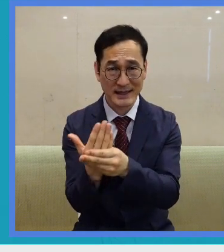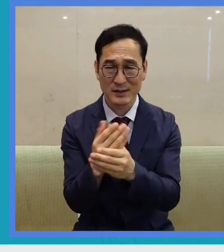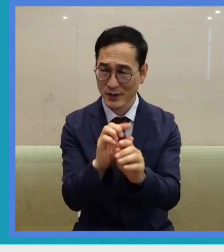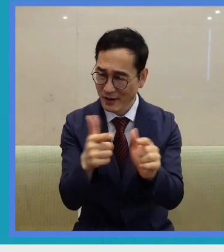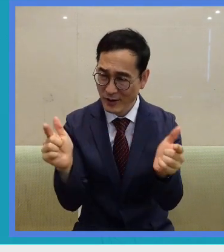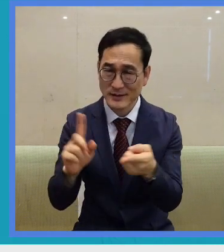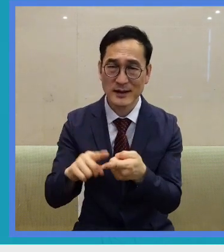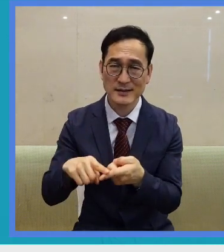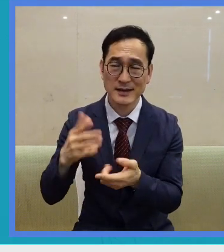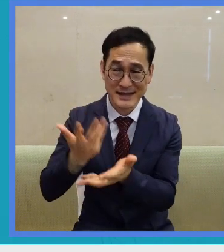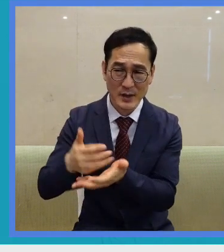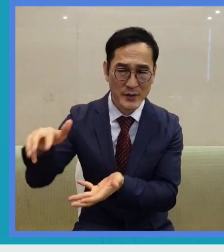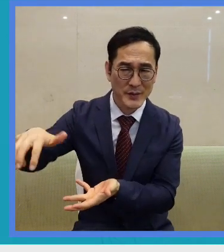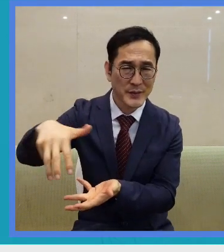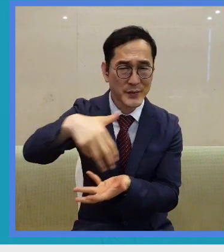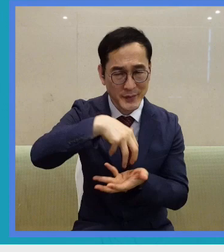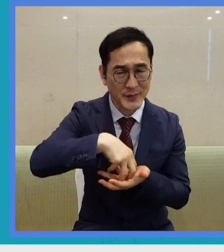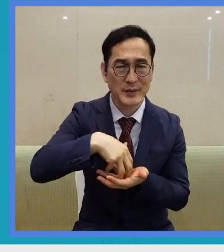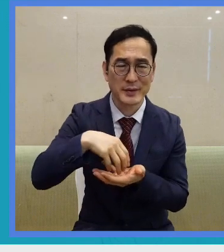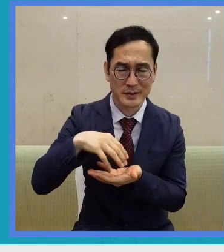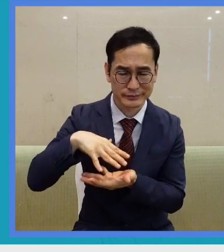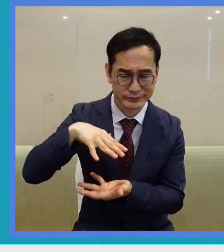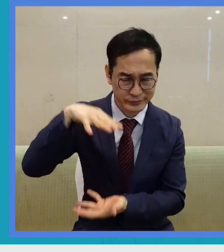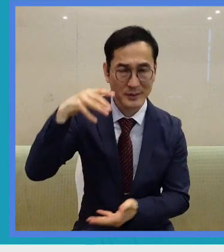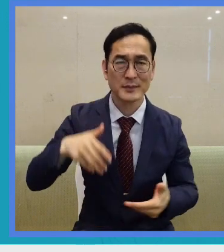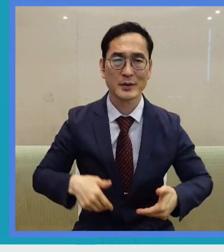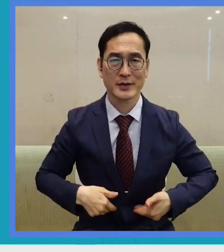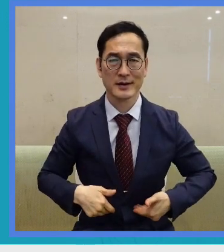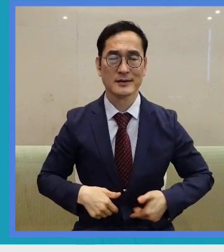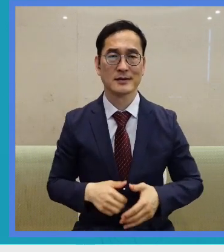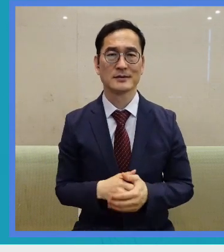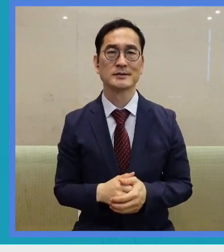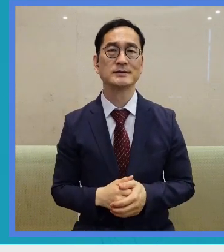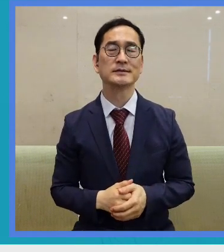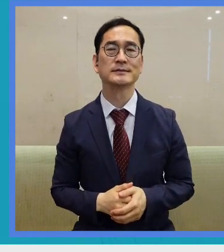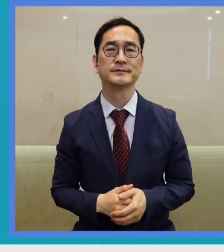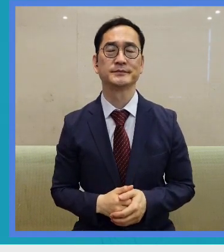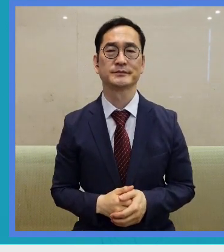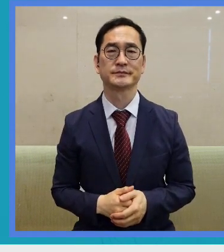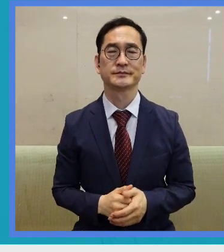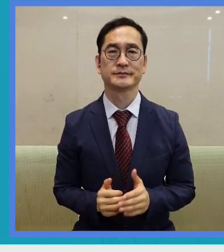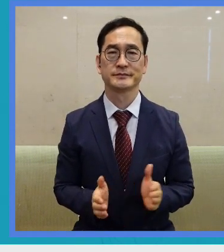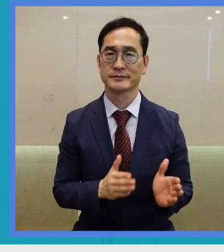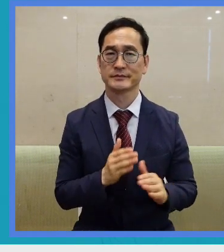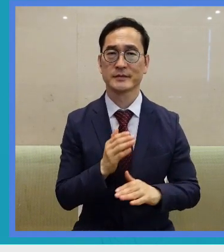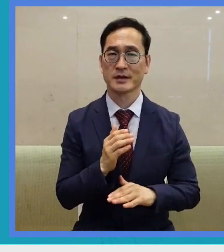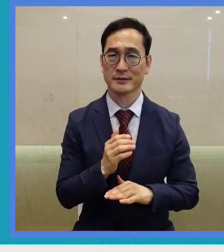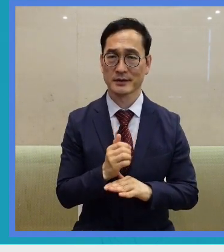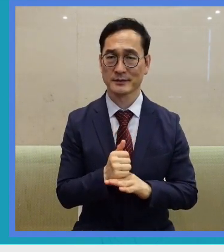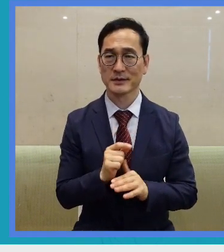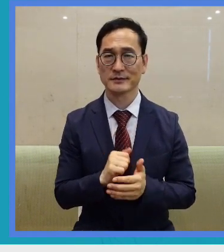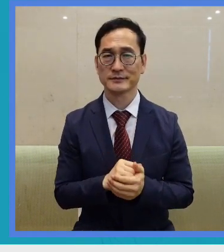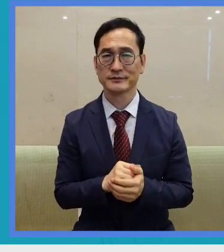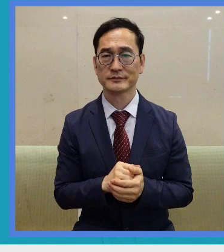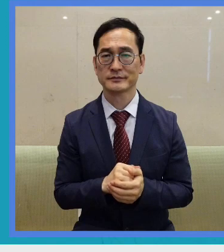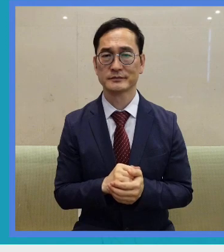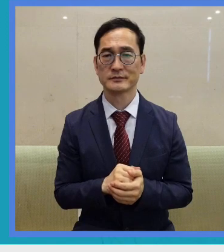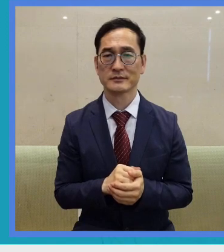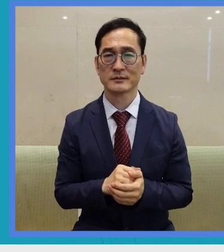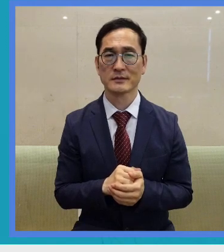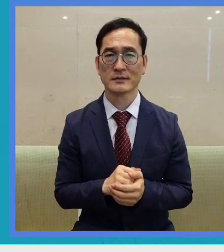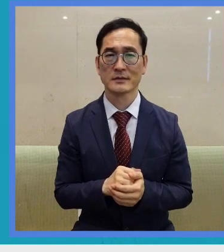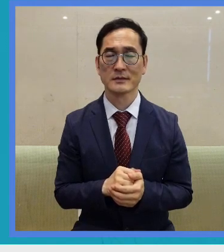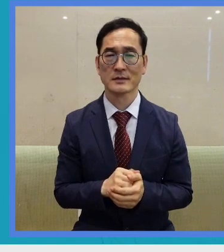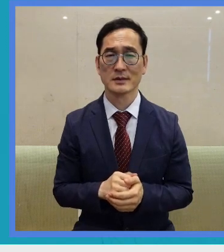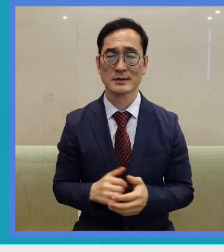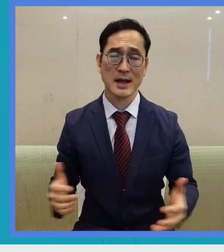계속 연계를 해야 된다라고 생각을 하면서 마지막으로 개인, 지역사회, 국가를 아우르는 다계층 정신건강 접근 이